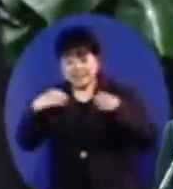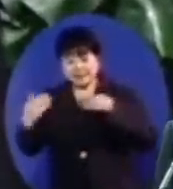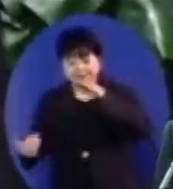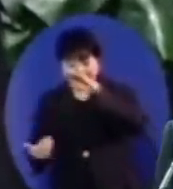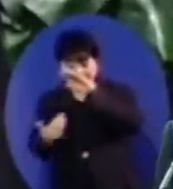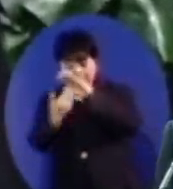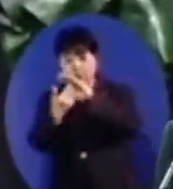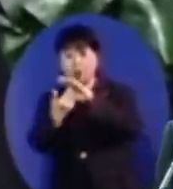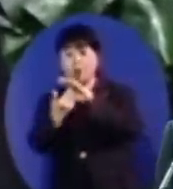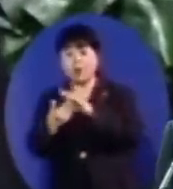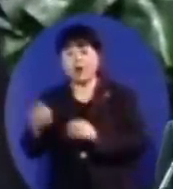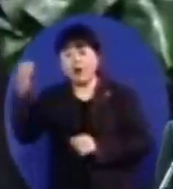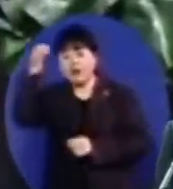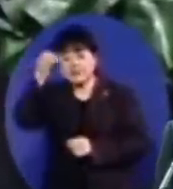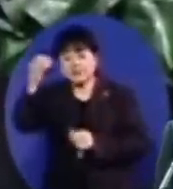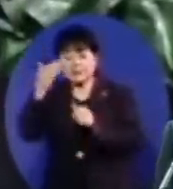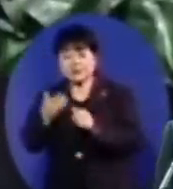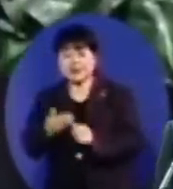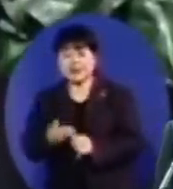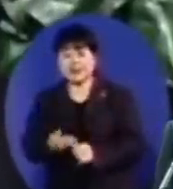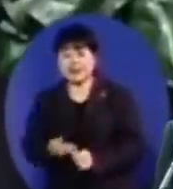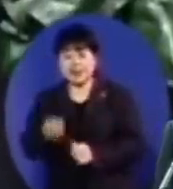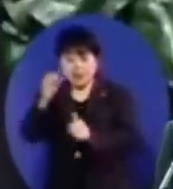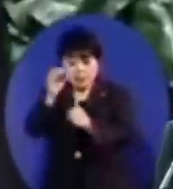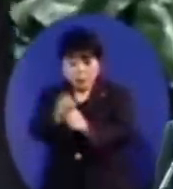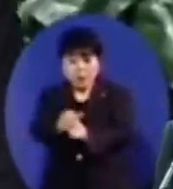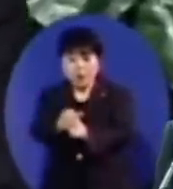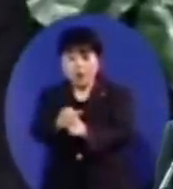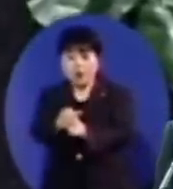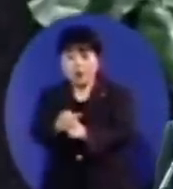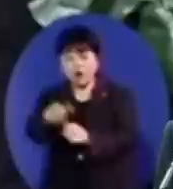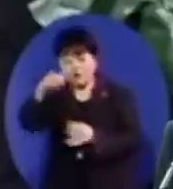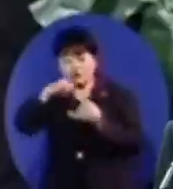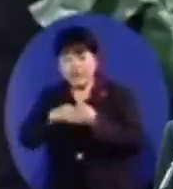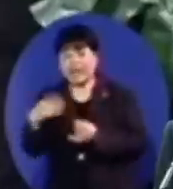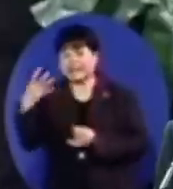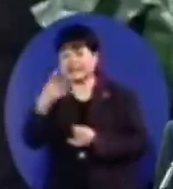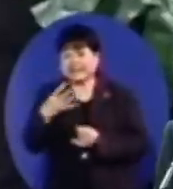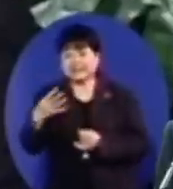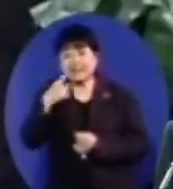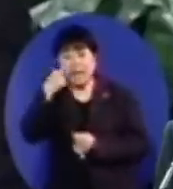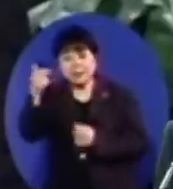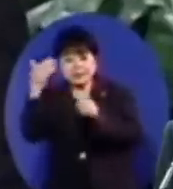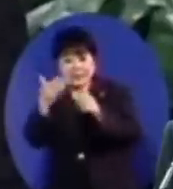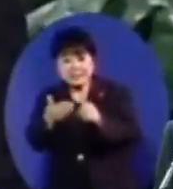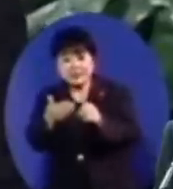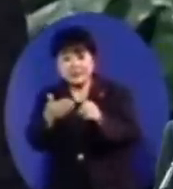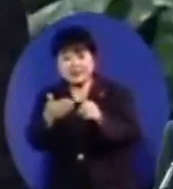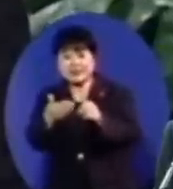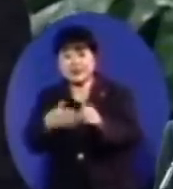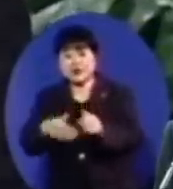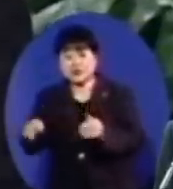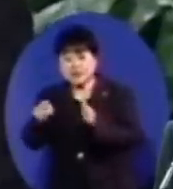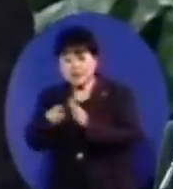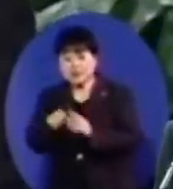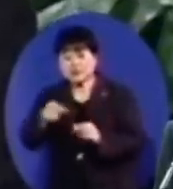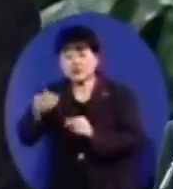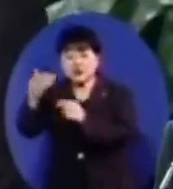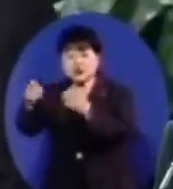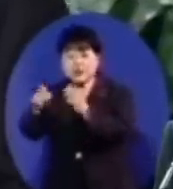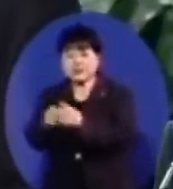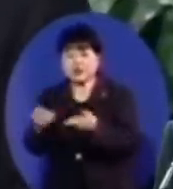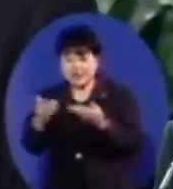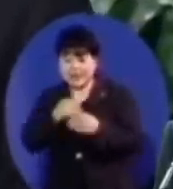다음에 성령님에게 바톤을 넘겨주었습니다. 구약 4,000년 동안은 아버지가 우리 구원을 위해서